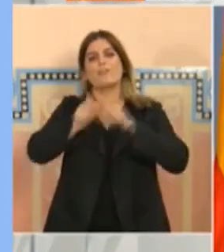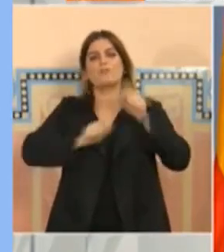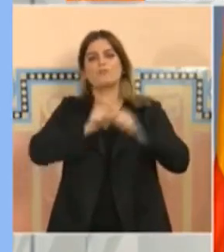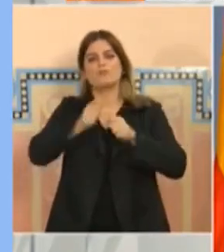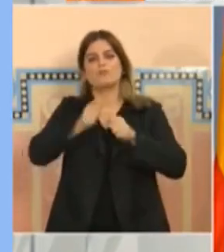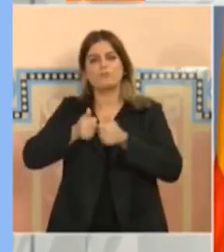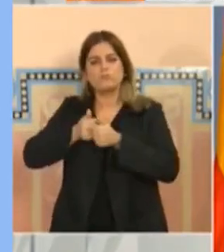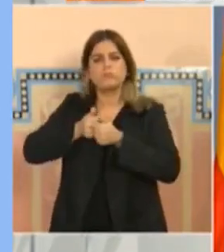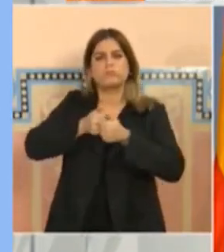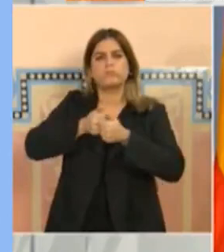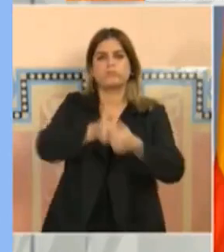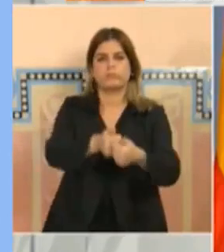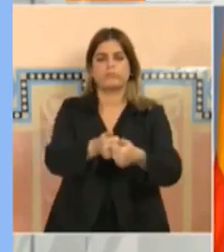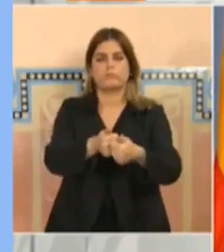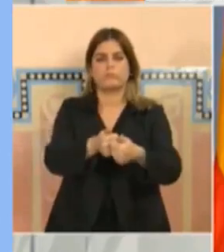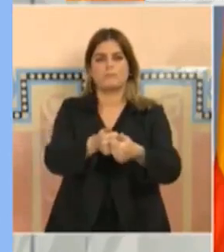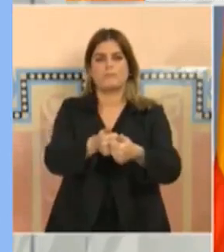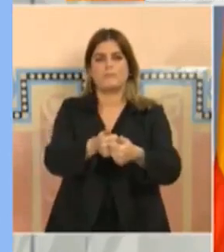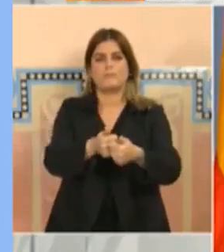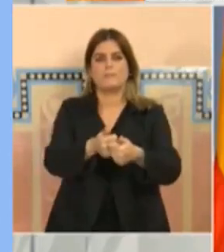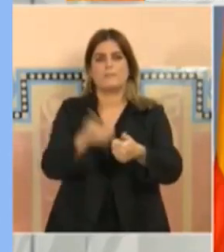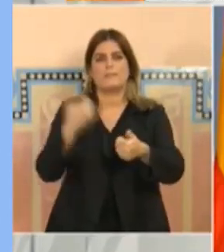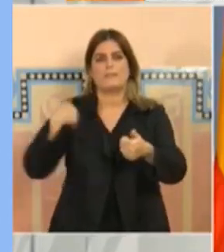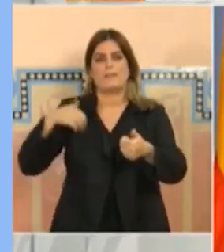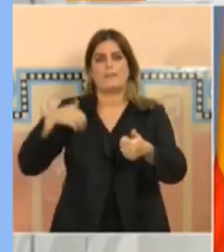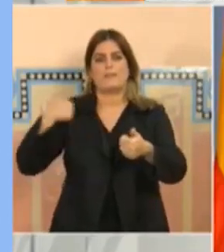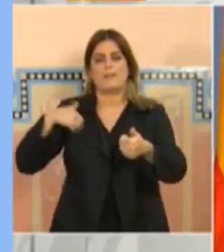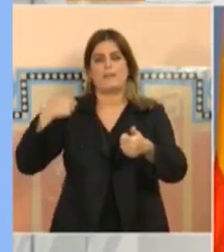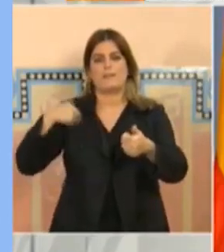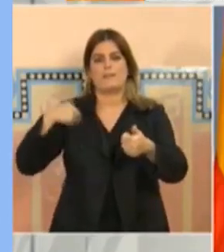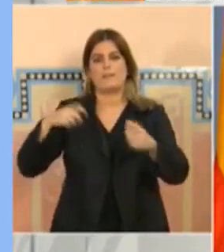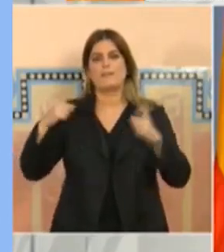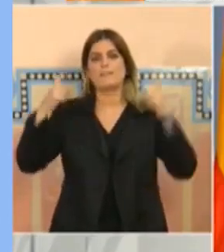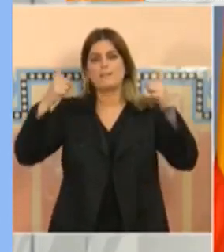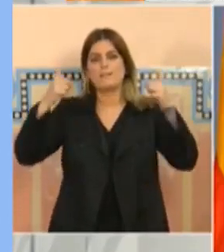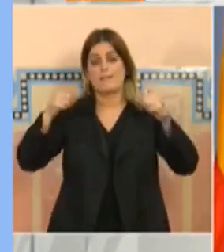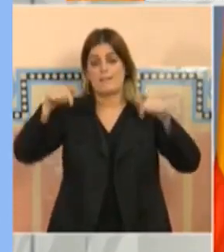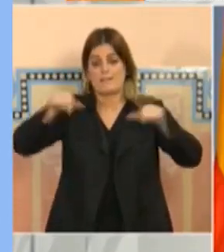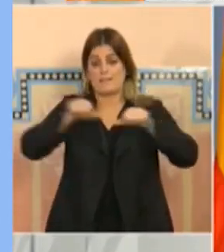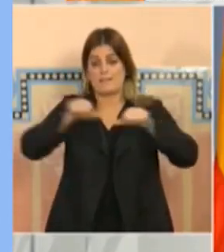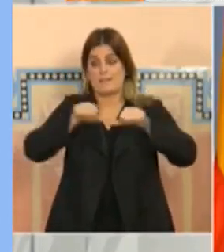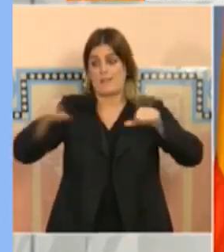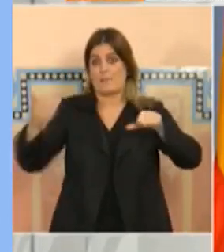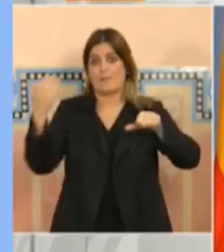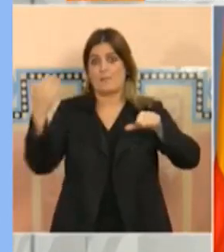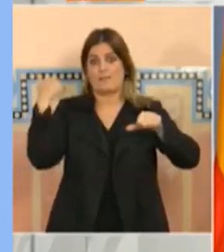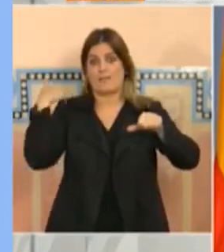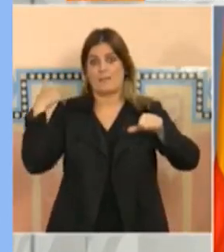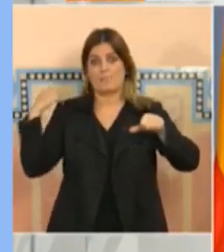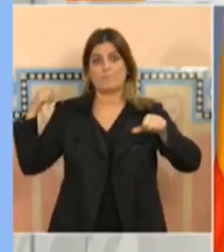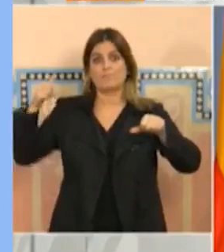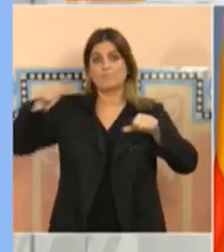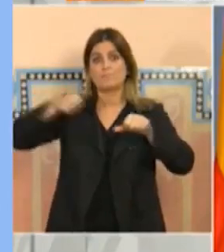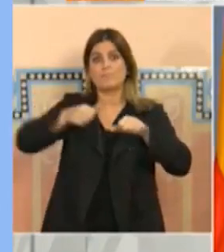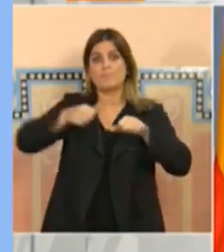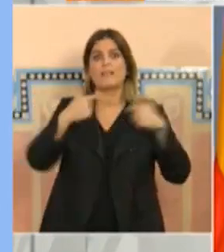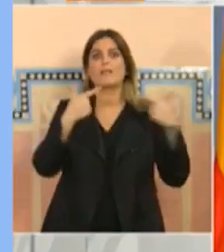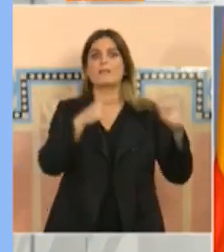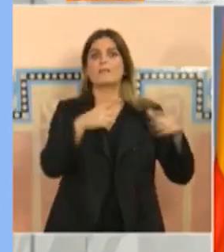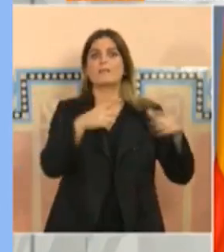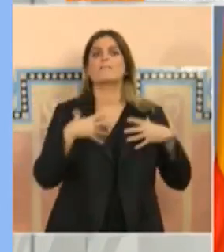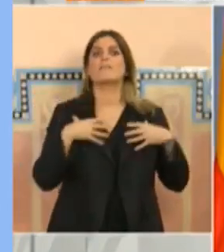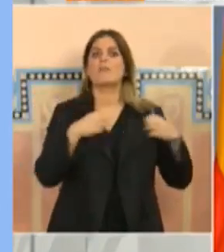al Departament de Salut vam reprendre els cribatges intensius i ja s'han fet més de 28.000 proves amb